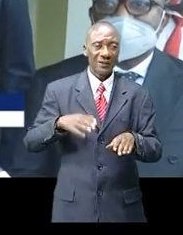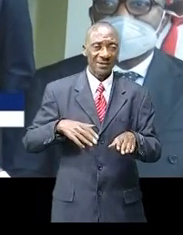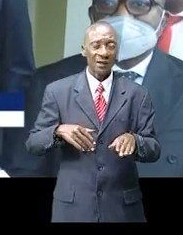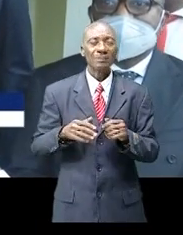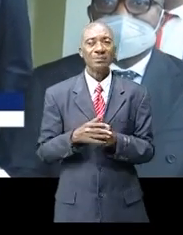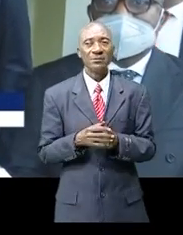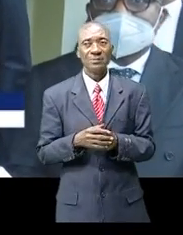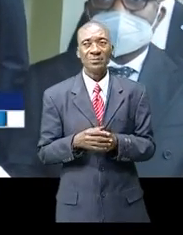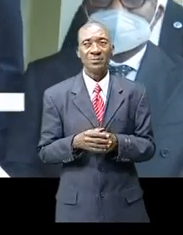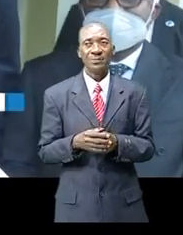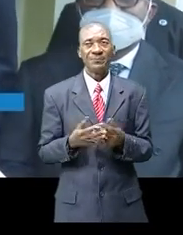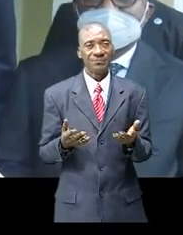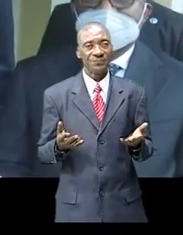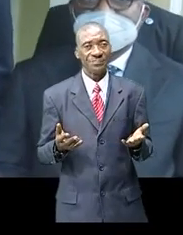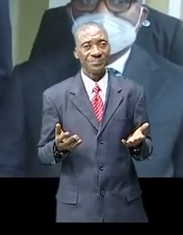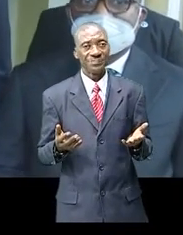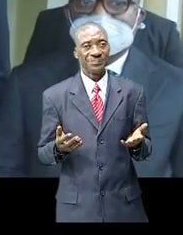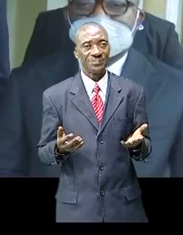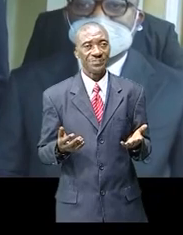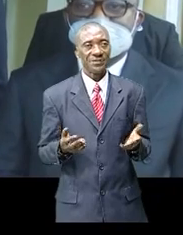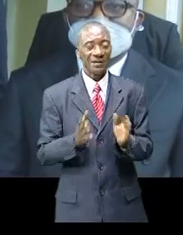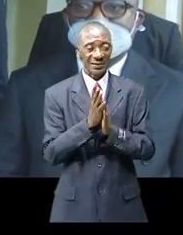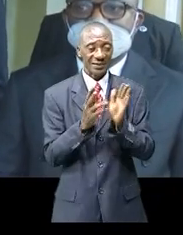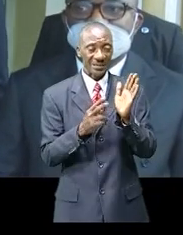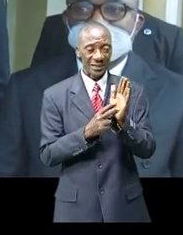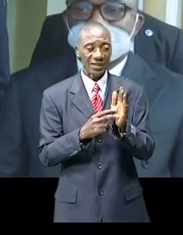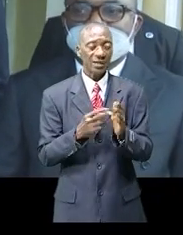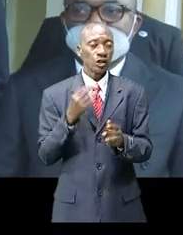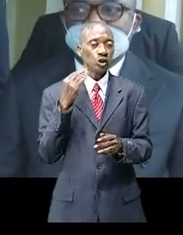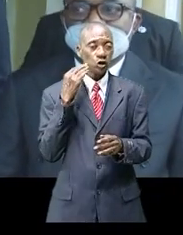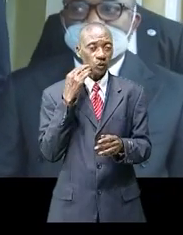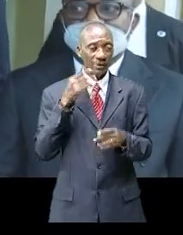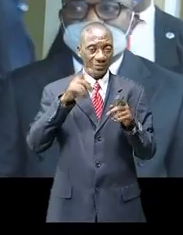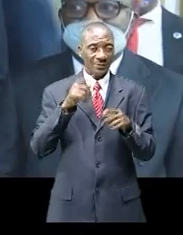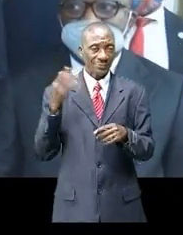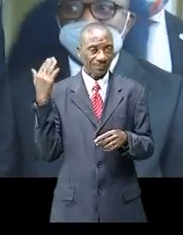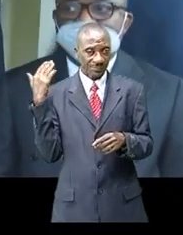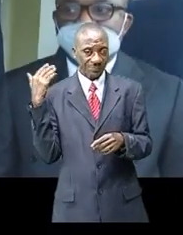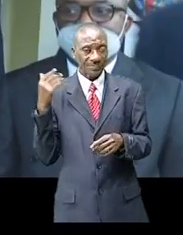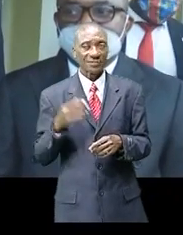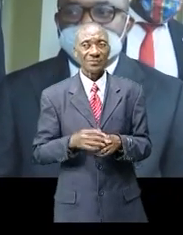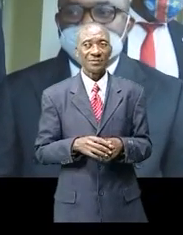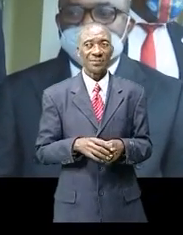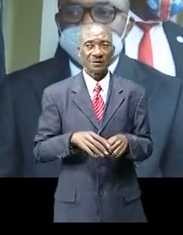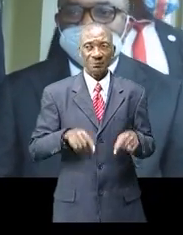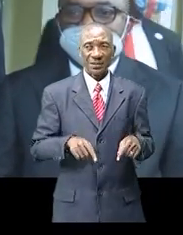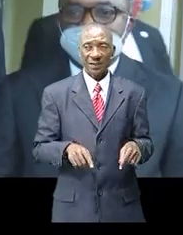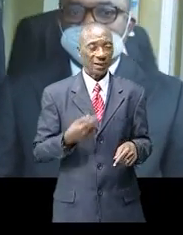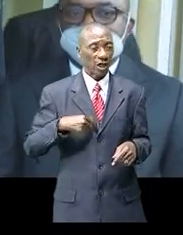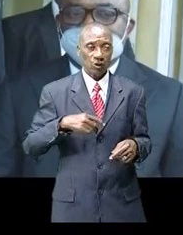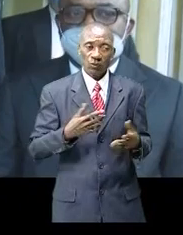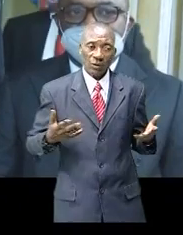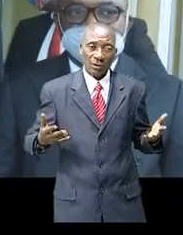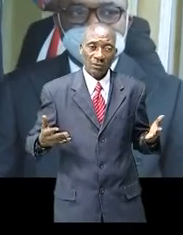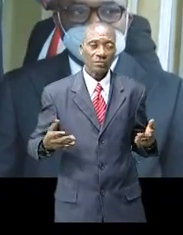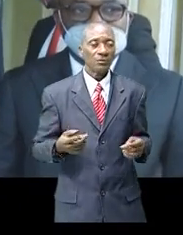moratoire, enfin le moratoire du moratoire, c'était le 17 juin de l'année dernière, 2020, et que maintenant, nous n'avons vraiment pas le choix. Il faut que nous puissions